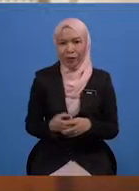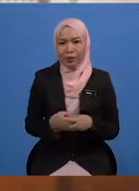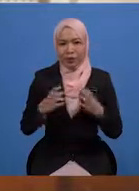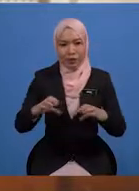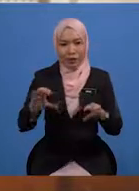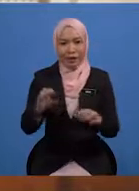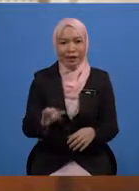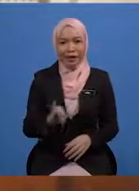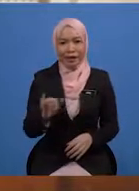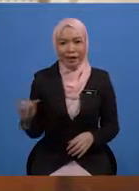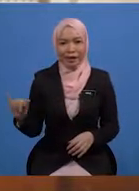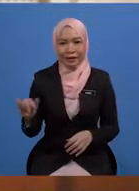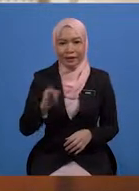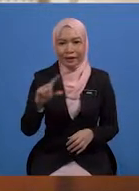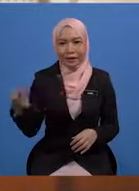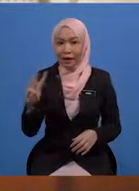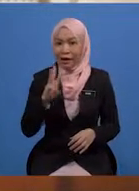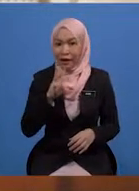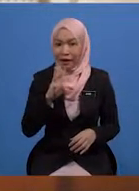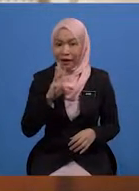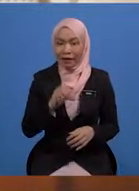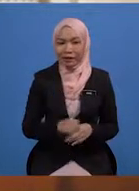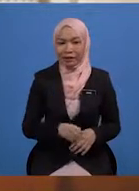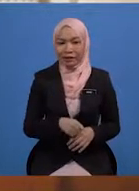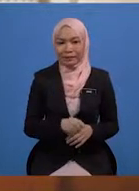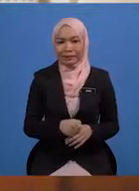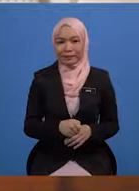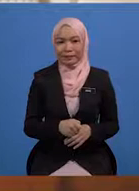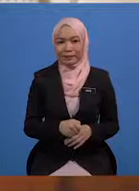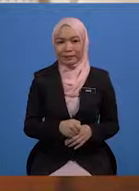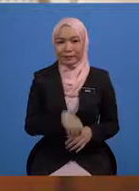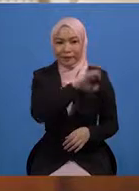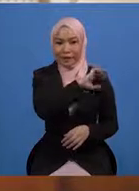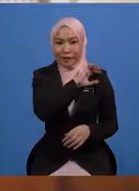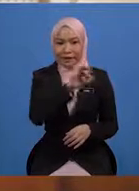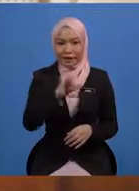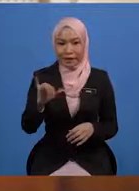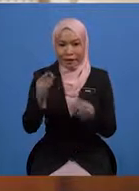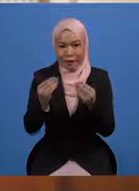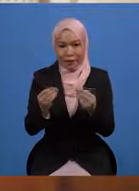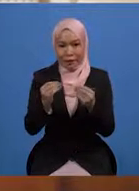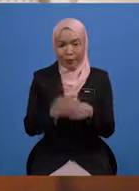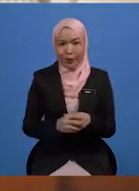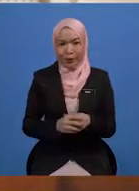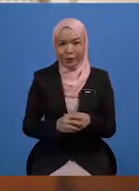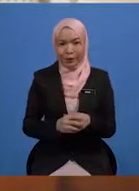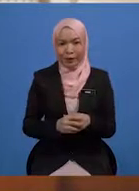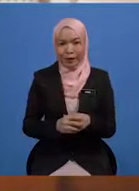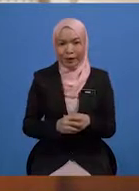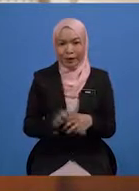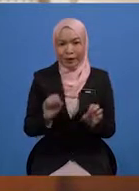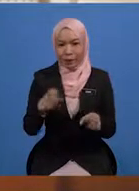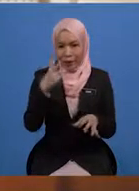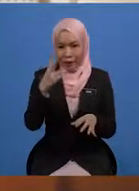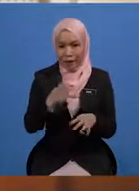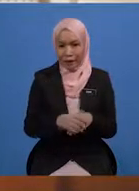air. Ia bersifat luksina dan lembut. Karya seni yang menggunakan media cat air ini